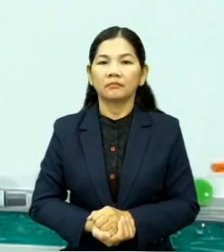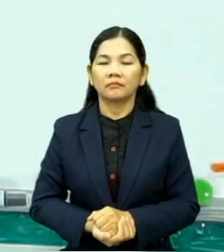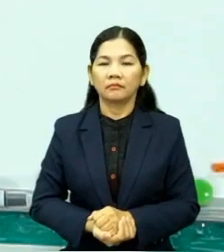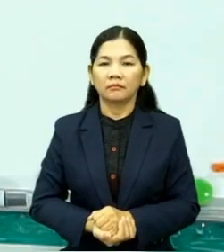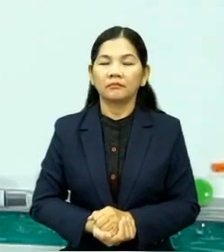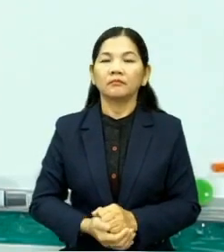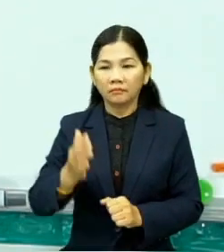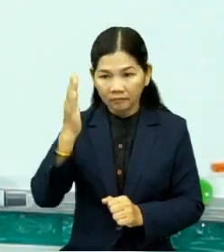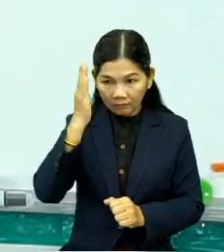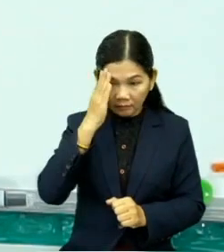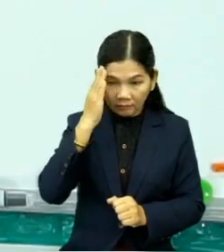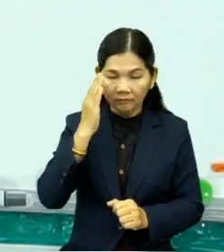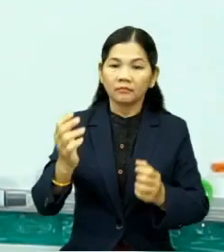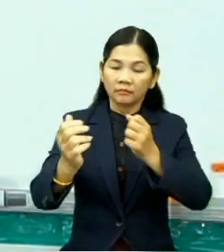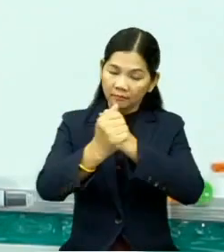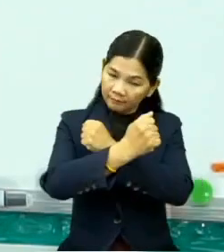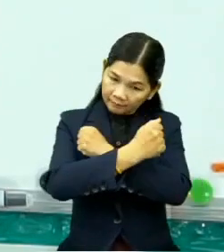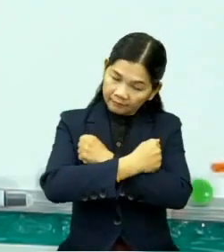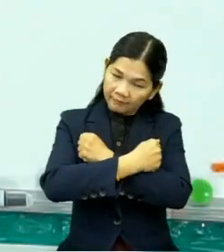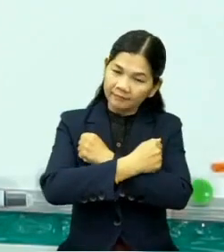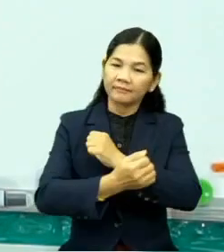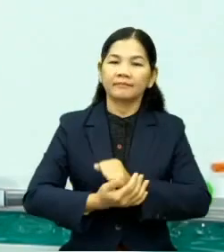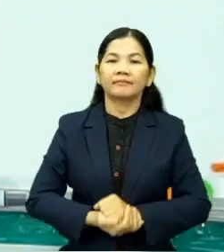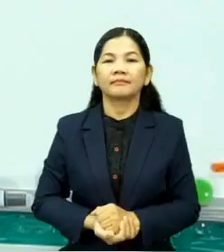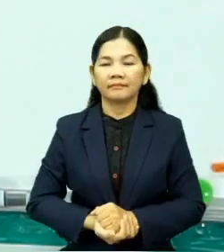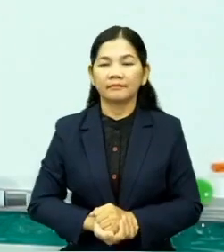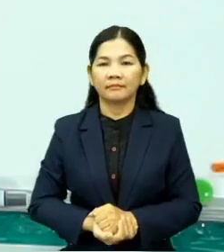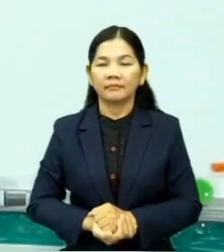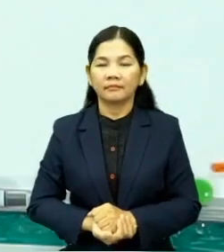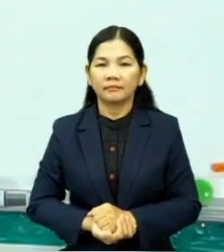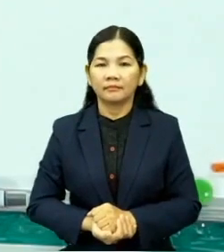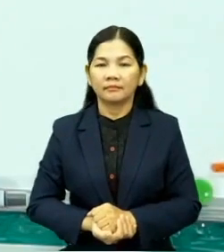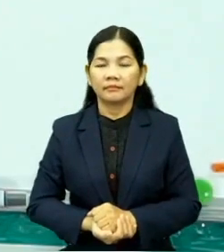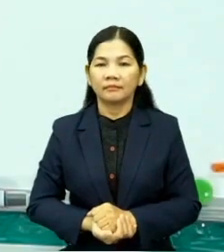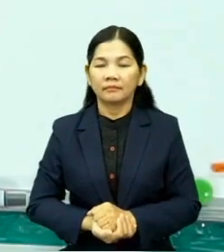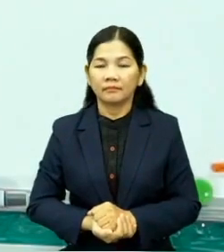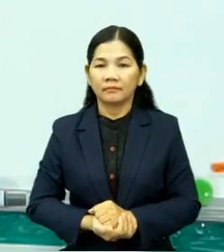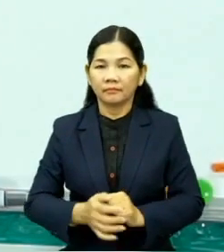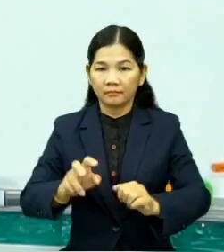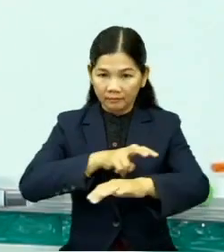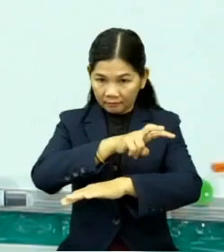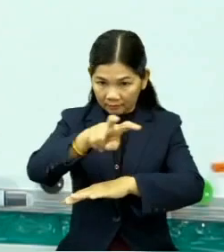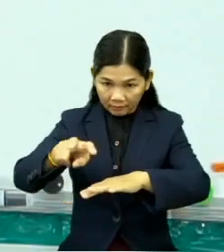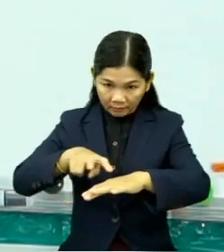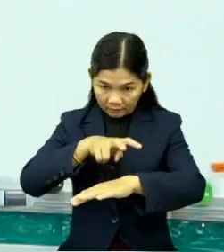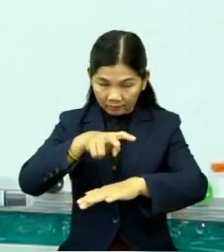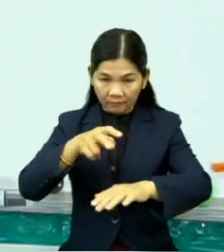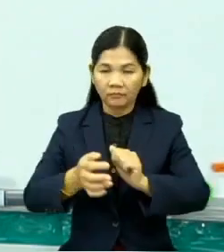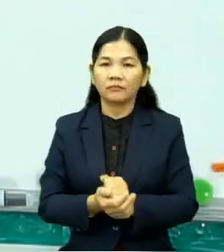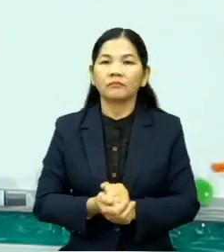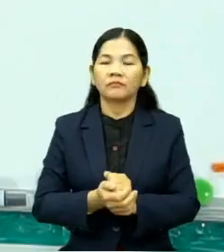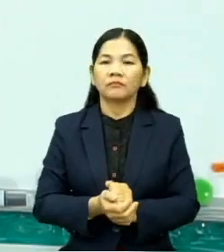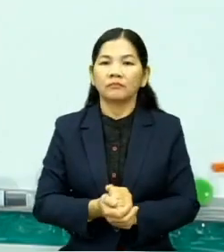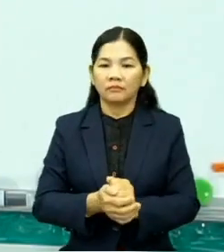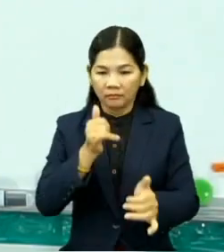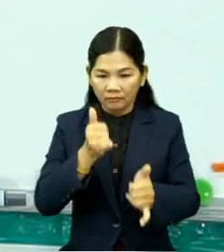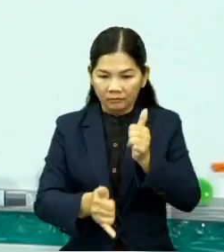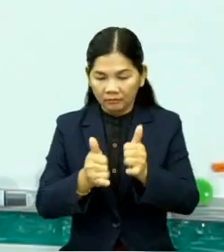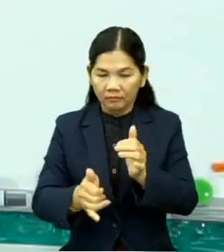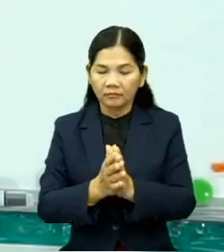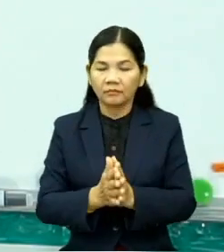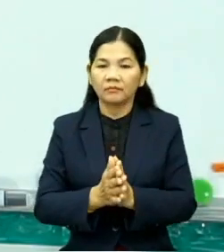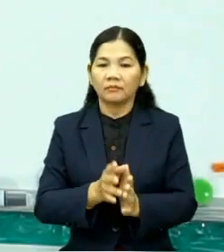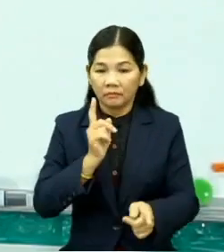ត្រូវចេះស្រឡាញ់និងថែរក្សាដូតន្ត្រី